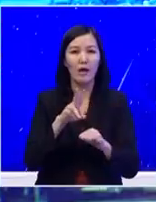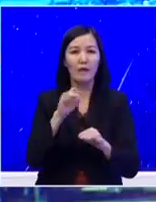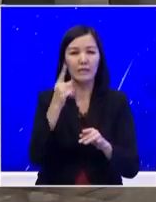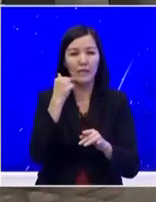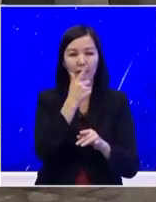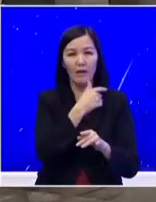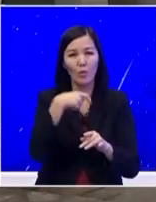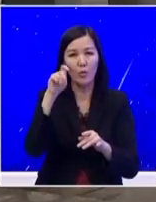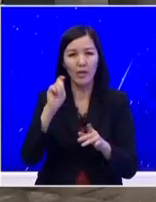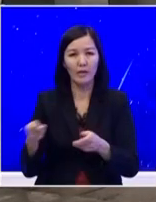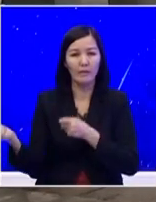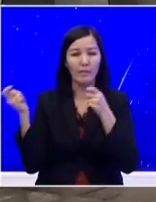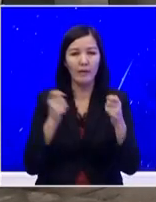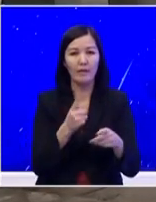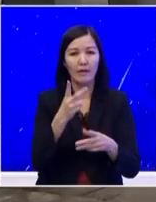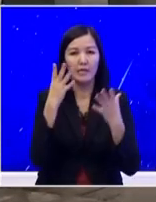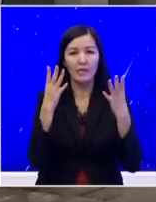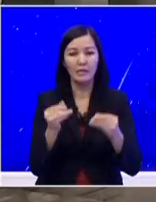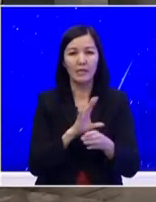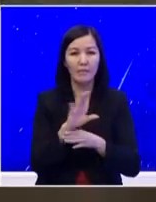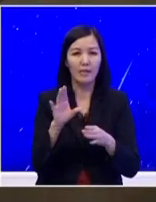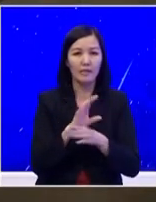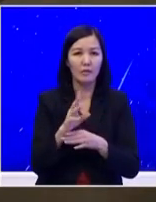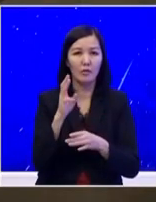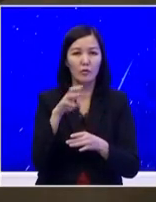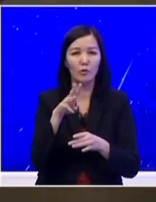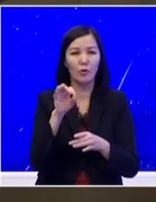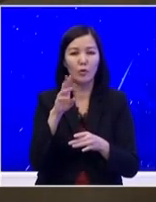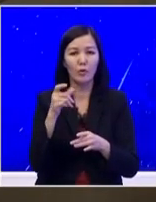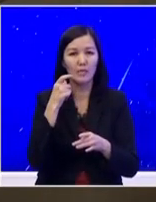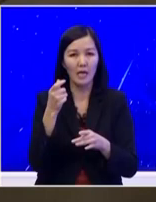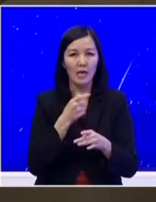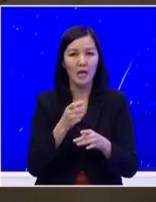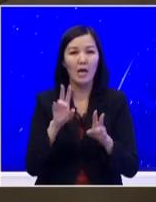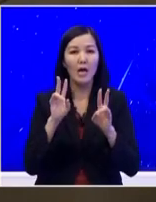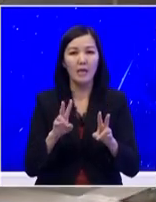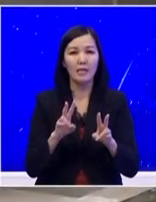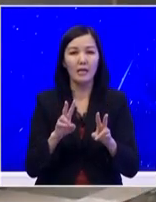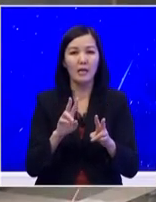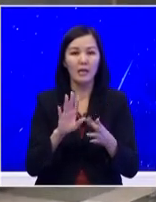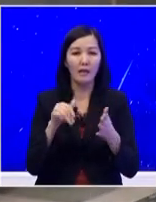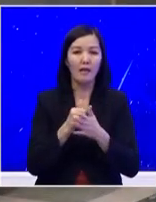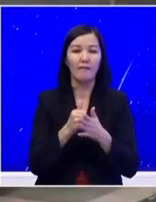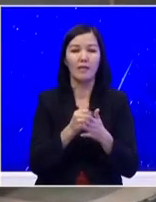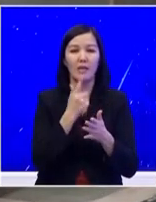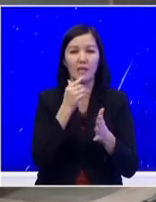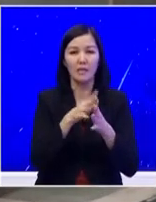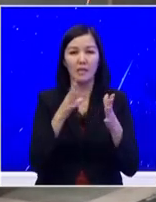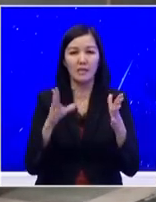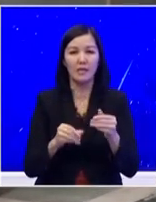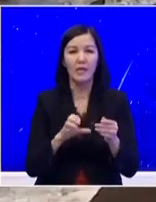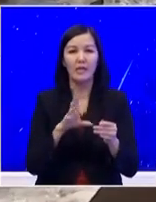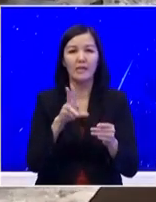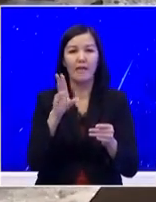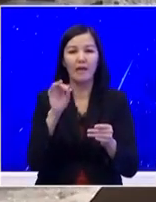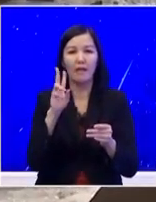и Украины позволяет в сутки производить до 300 тонн тростникового сахара. Однако основное сырье все же составит сахарная